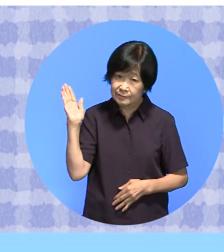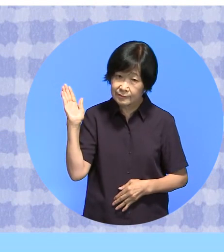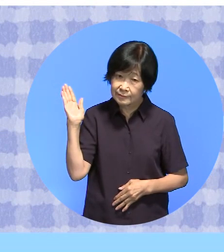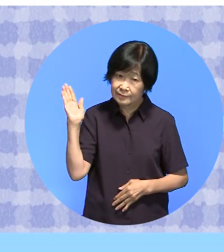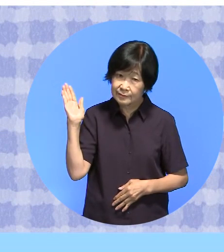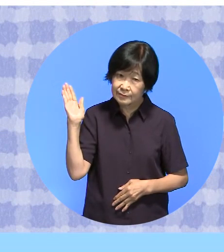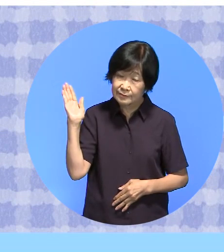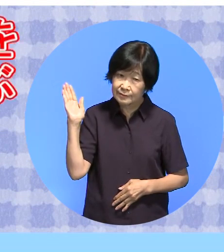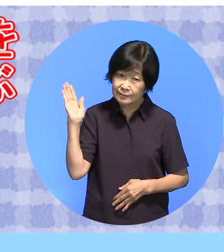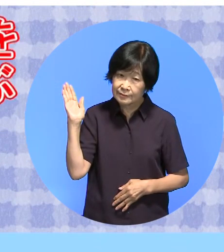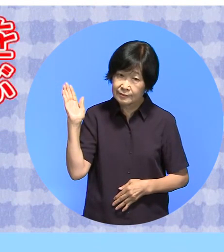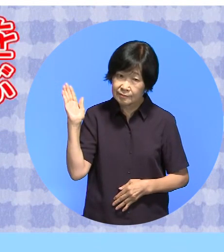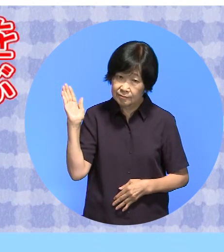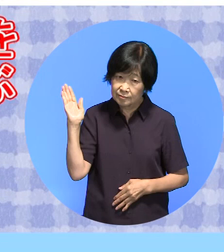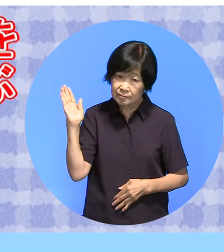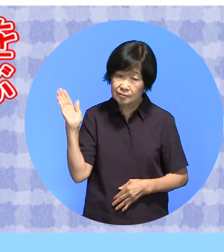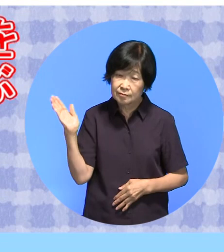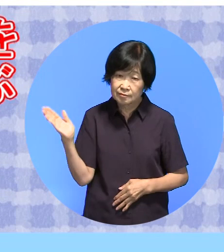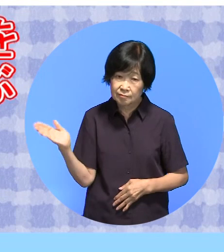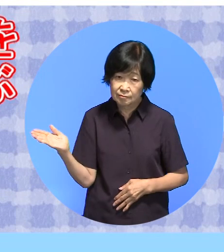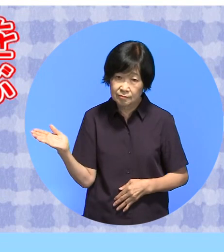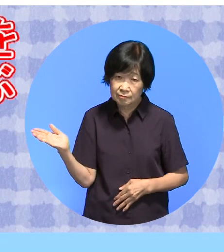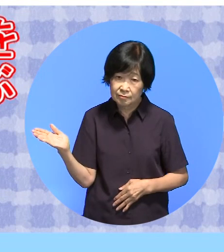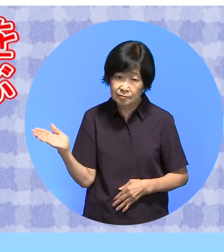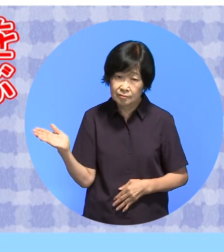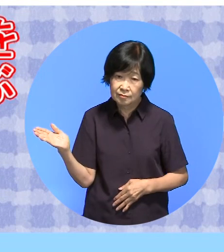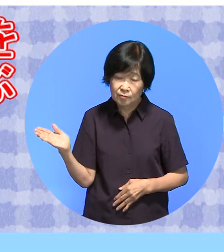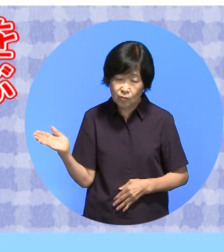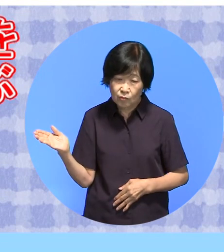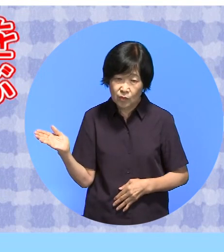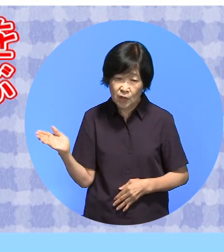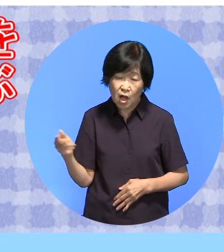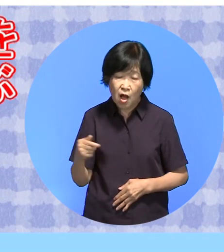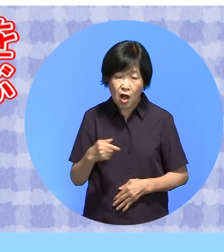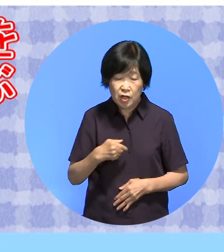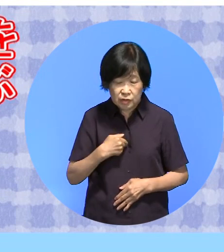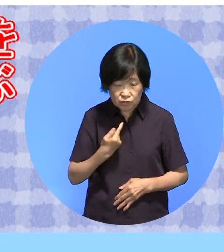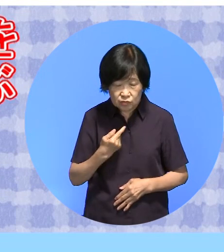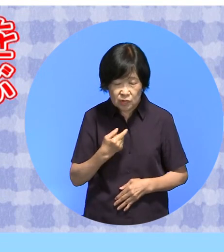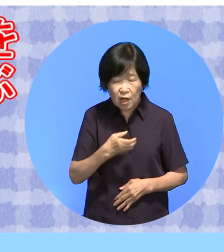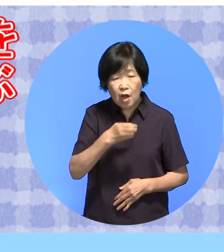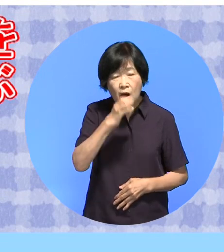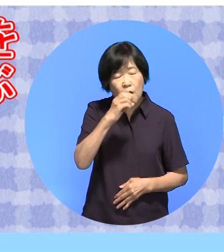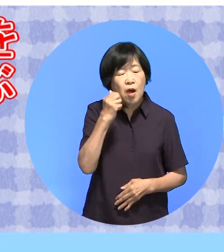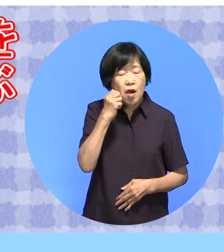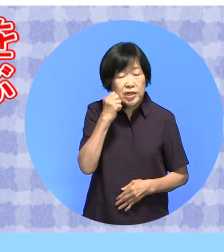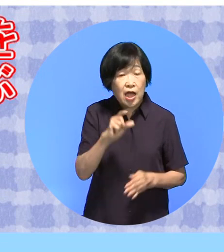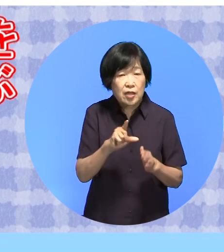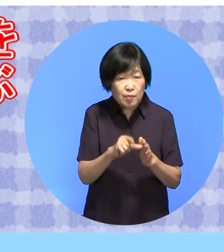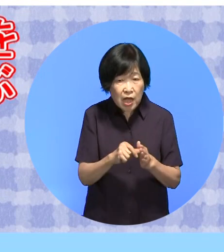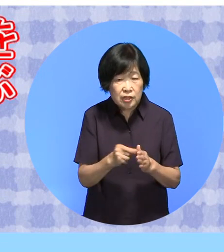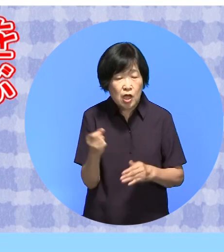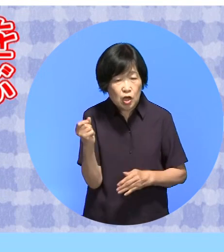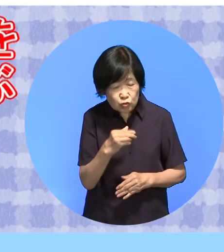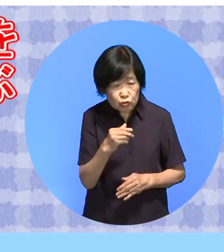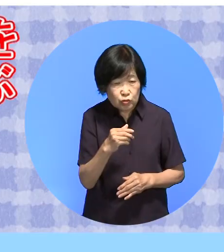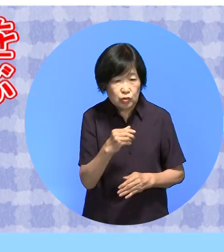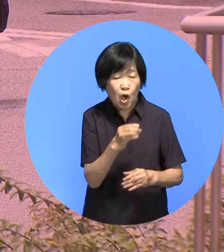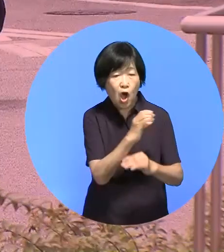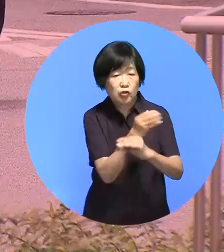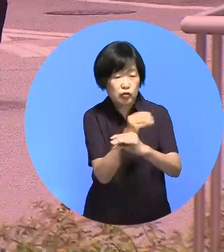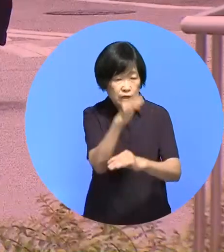怠感が強く動けない、また自力で水分補給ができないなどの症状が出た場合は救急車を呼んでください